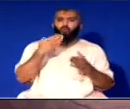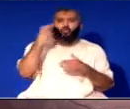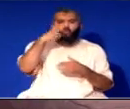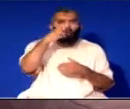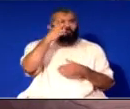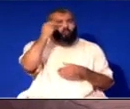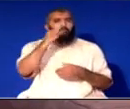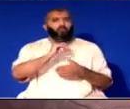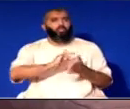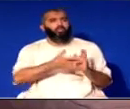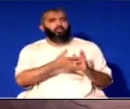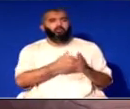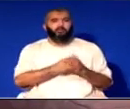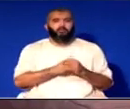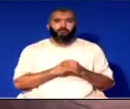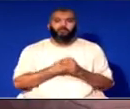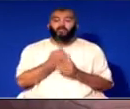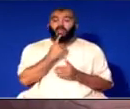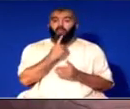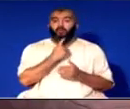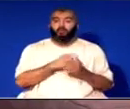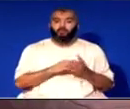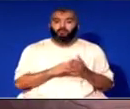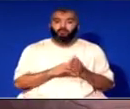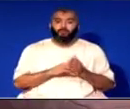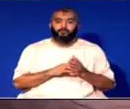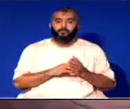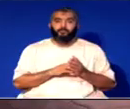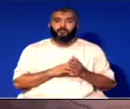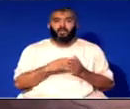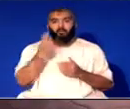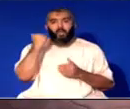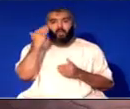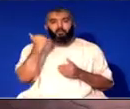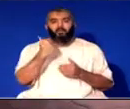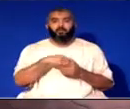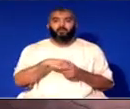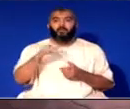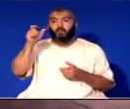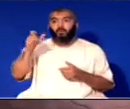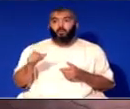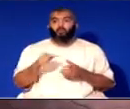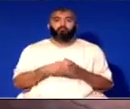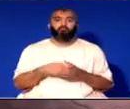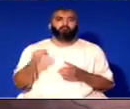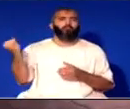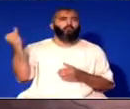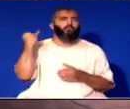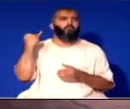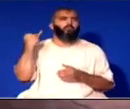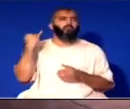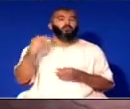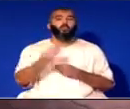بمعنى إذا كان الإنسان يعني رأى شيئا، سمع شيئا كذا